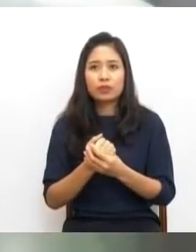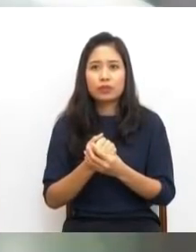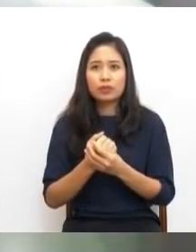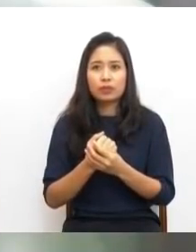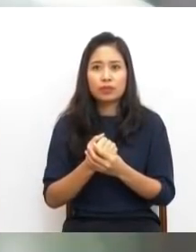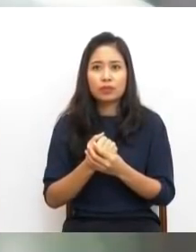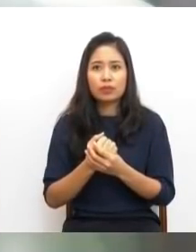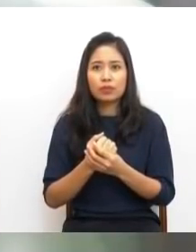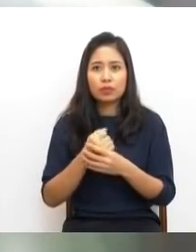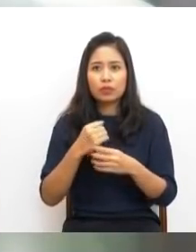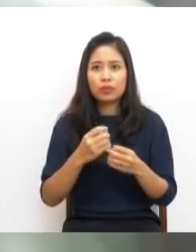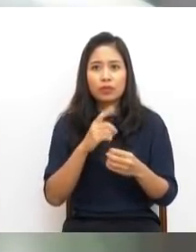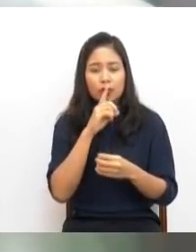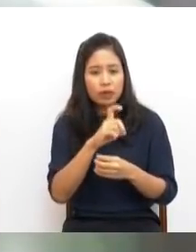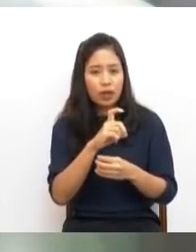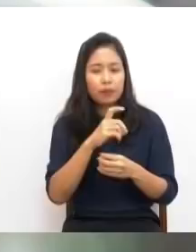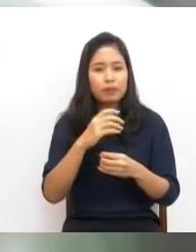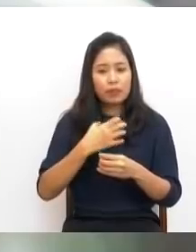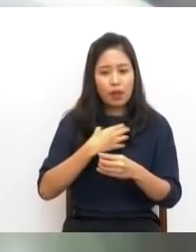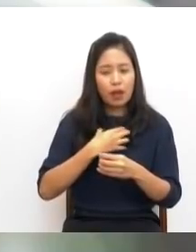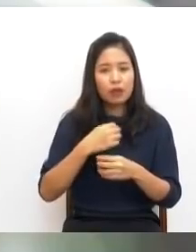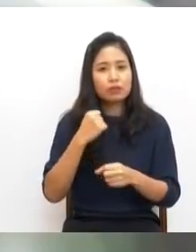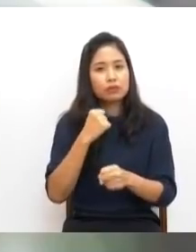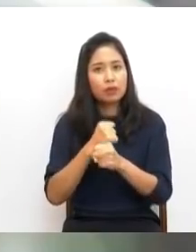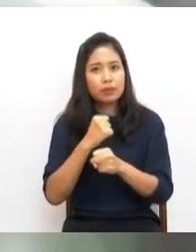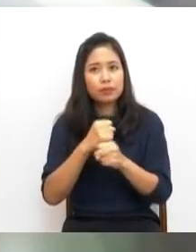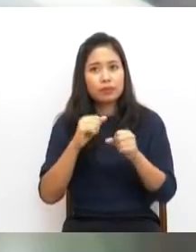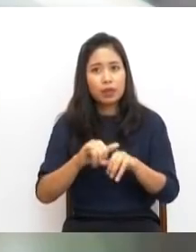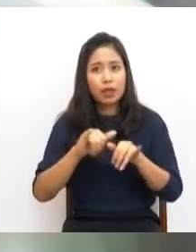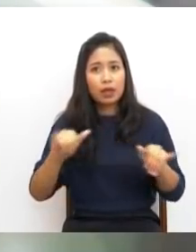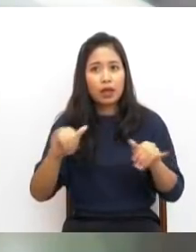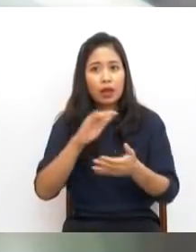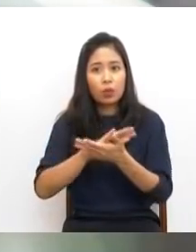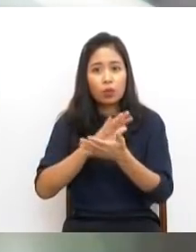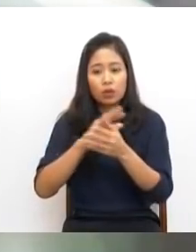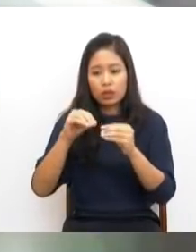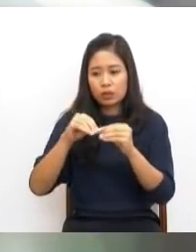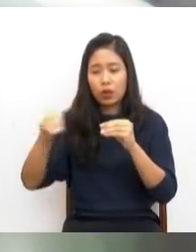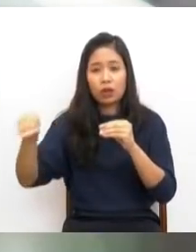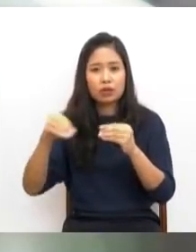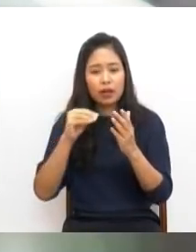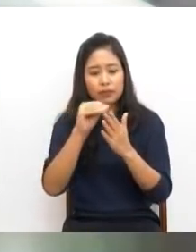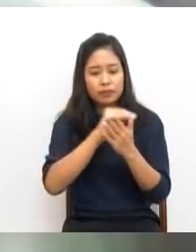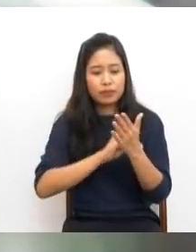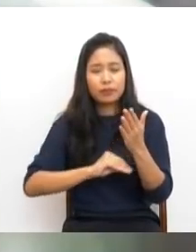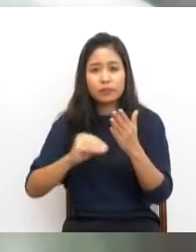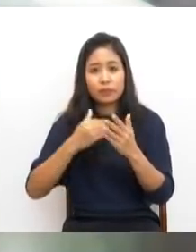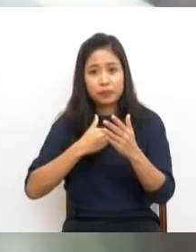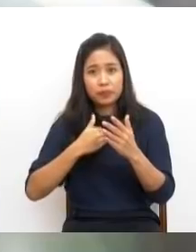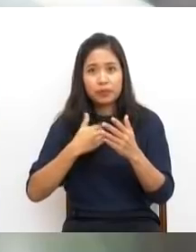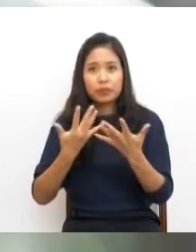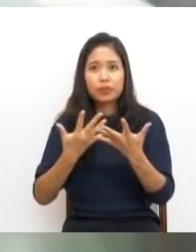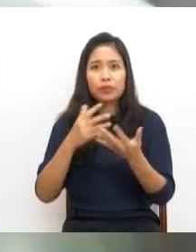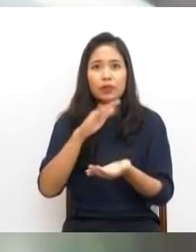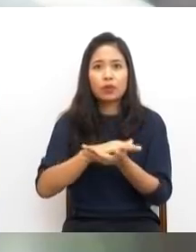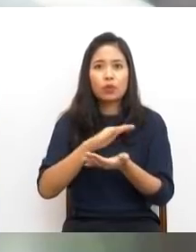คุยกับทางผอ.โชติมาว่าเราอยากที่จะให้โอกาสกับโรงเรียนที่อยู่ห่างไกลมากยิ่งขึ้น โรงเรียนห่างไกลนี่หมายถึงโรงเรียนแบบไหนเ